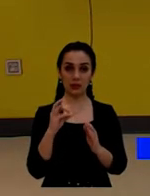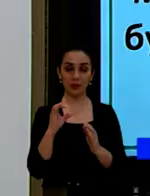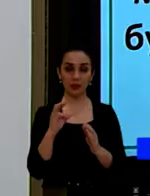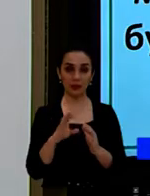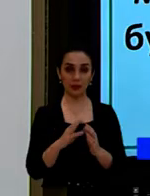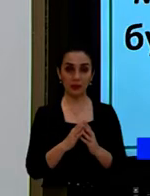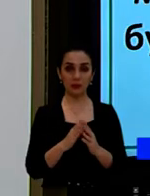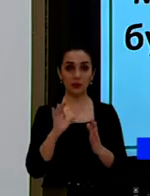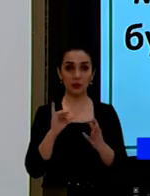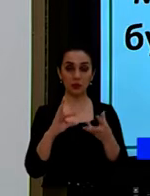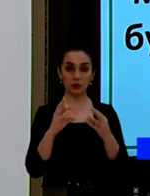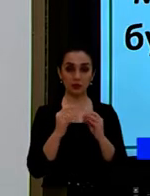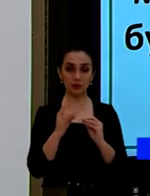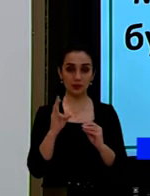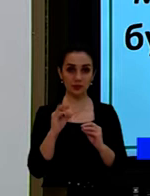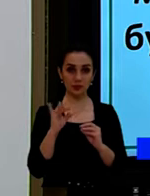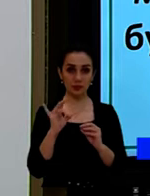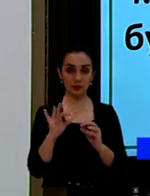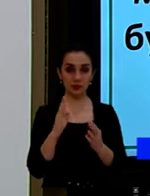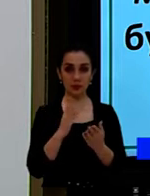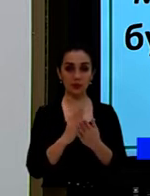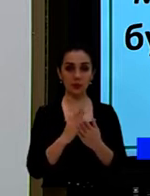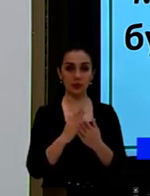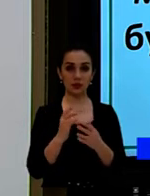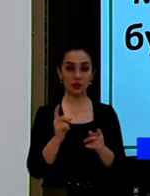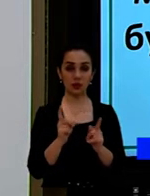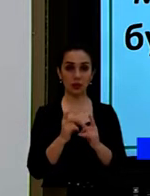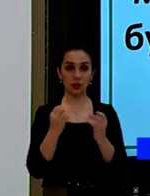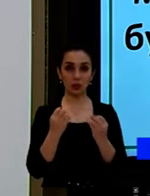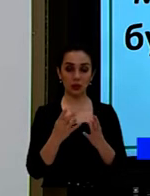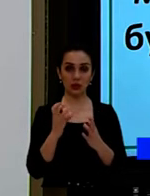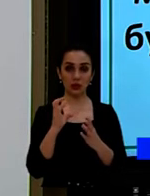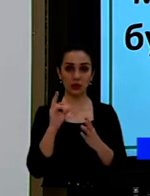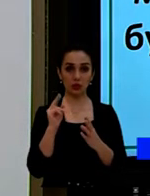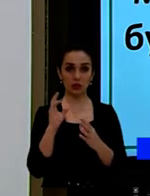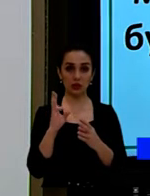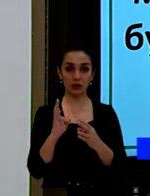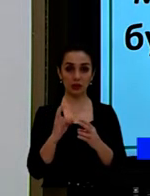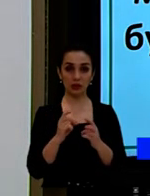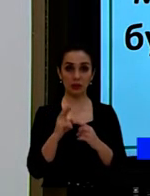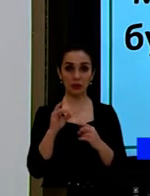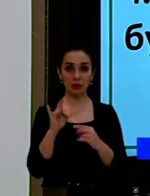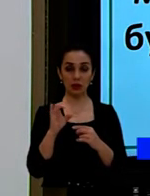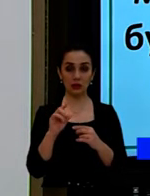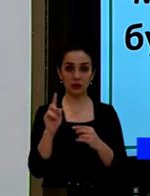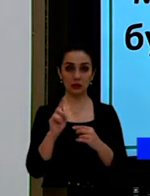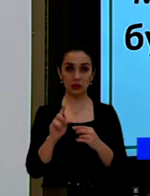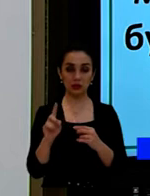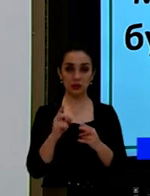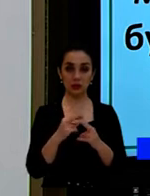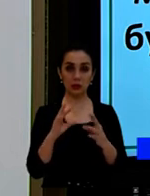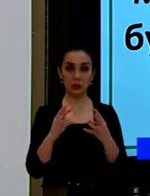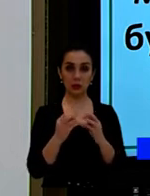сумма числа нейтронов обозначаемого просто буквы н и числа протонов z называется